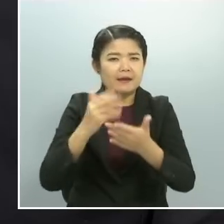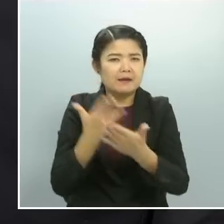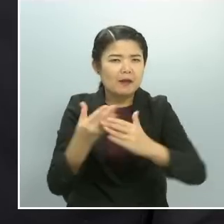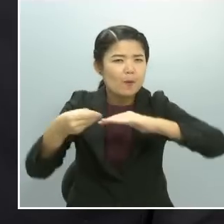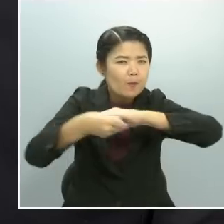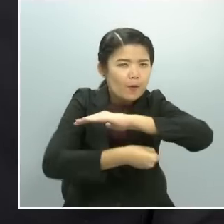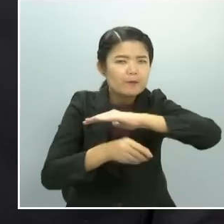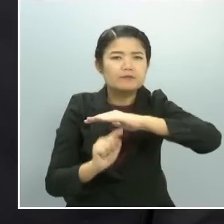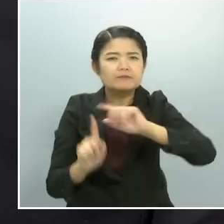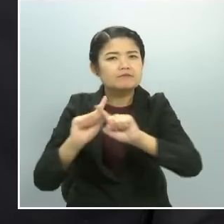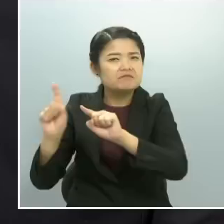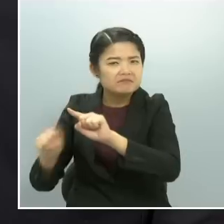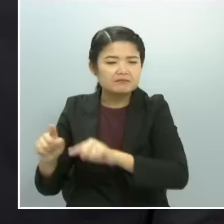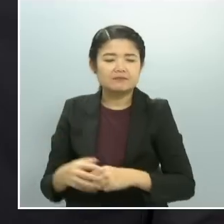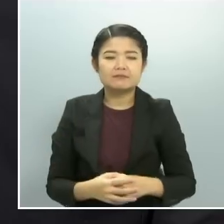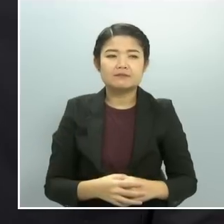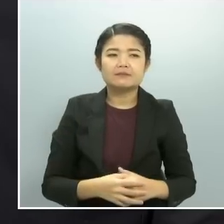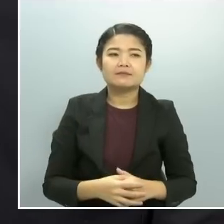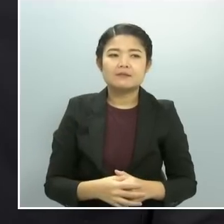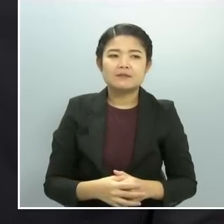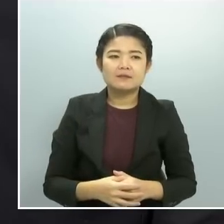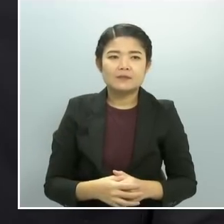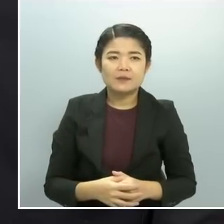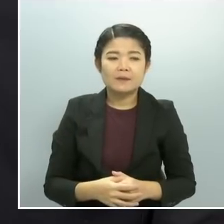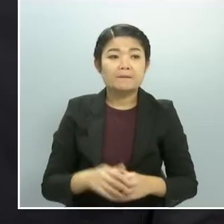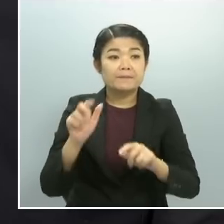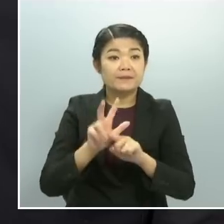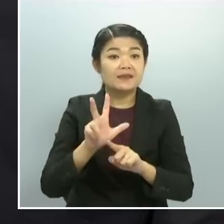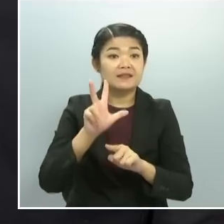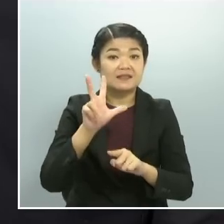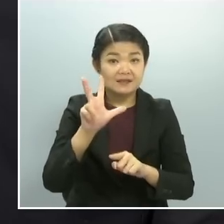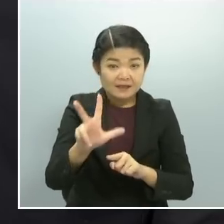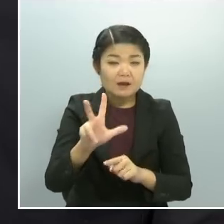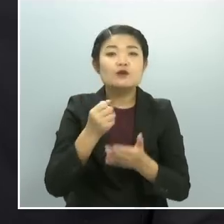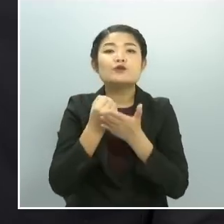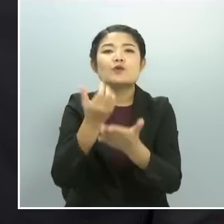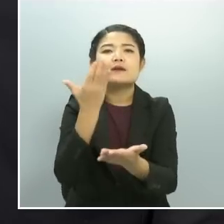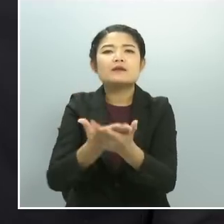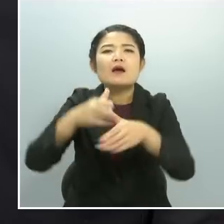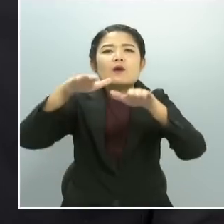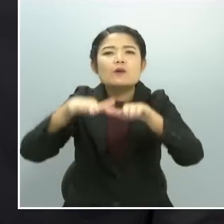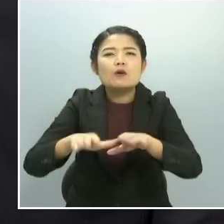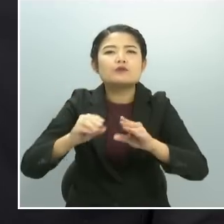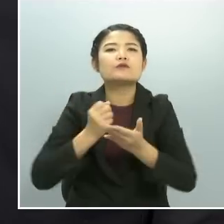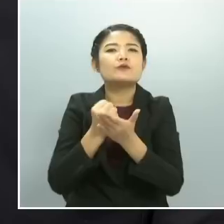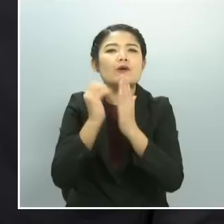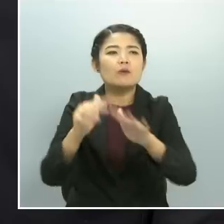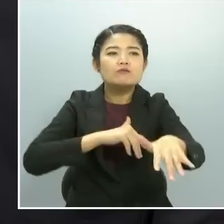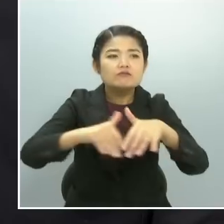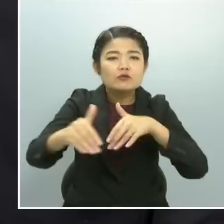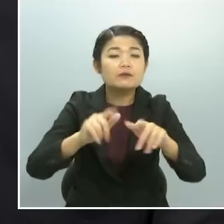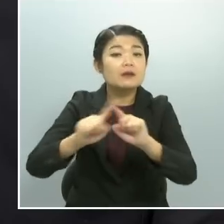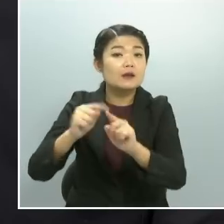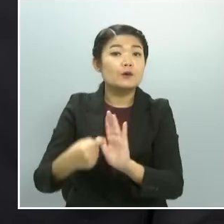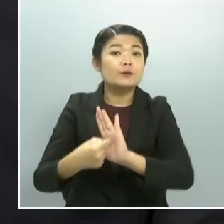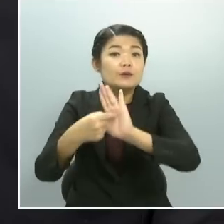ทุนในค่าครองชีพกับค่าสาธารณูปพื้นฐานและข้อที่ 3ก็ไปช่วยลดค่าครองชีพให้ประชาชนในแต่ละประเภทเช่น